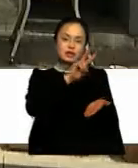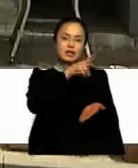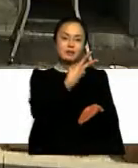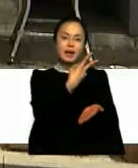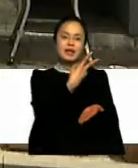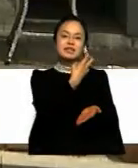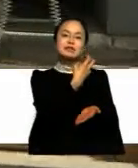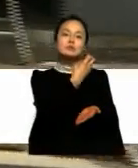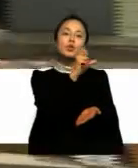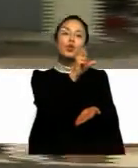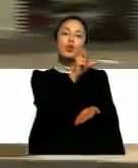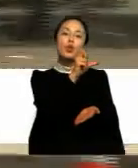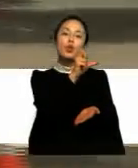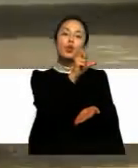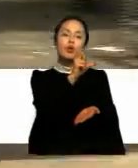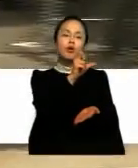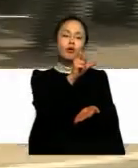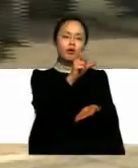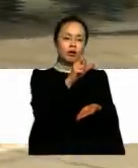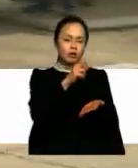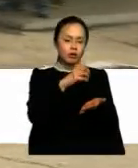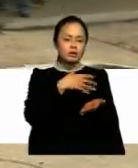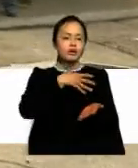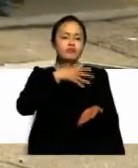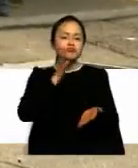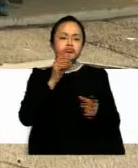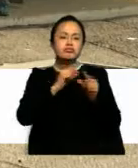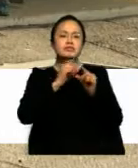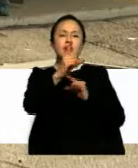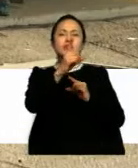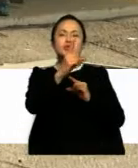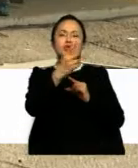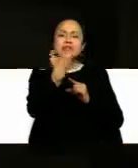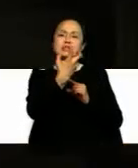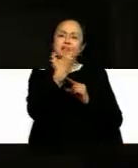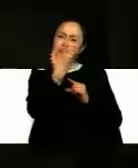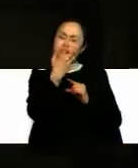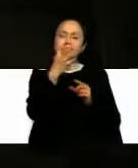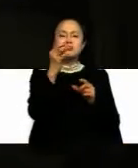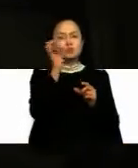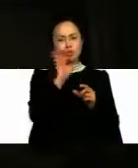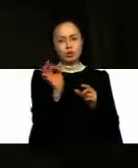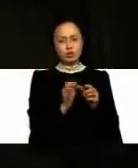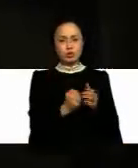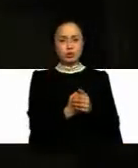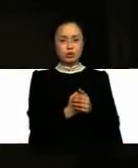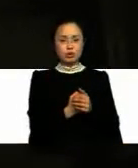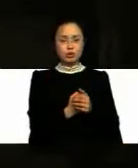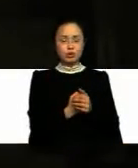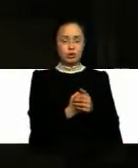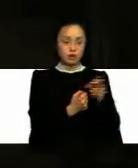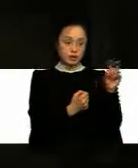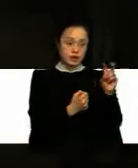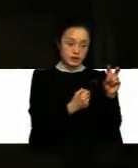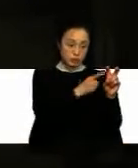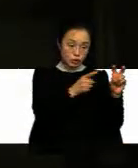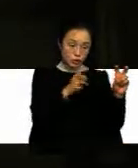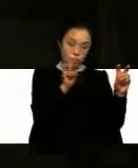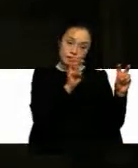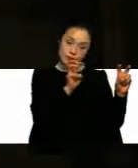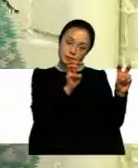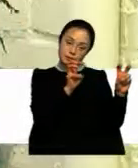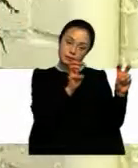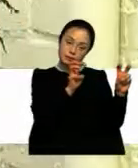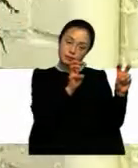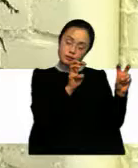노령 인구가 79명으로 30%나 해당이 됩니다. 저희가 20세부터 39세의